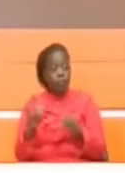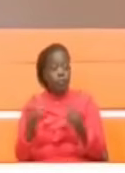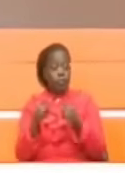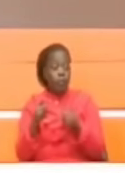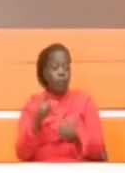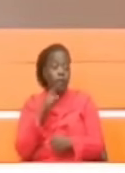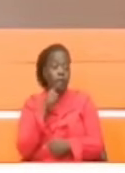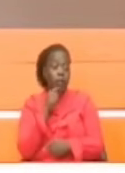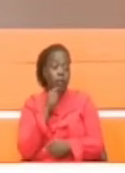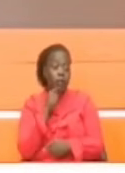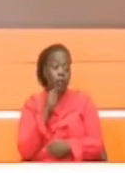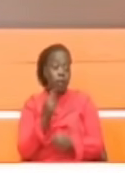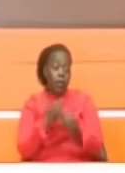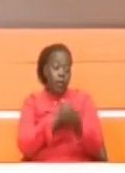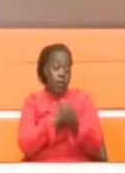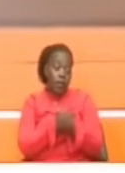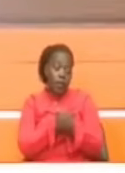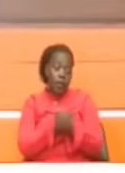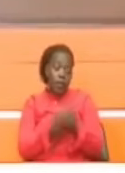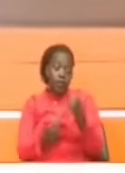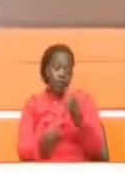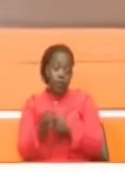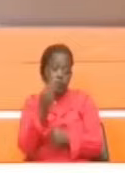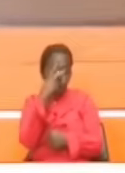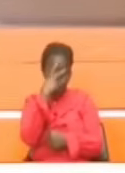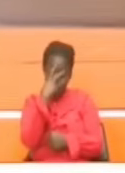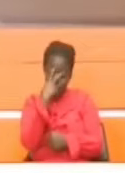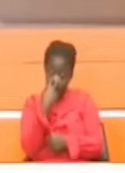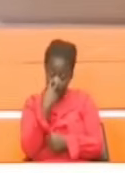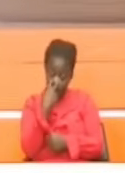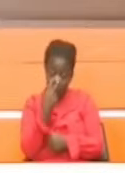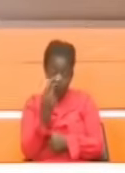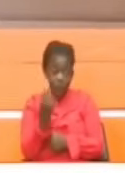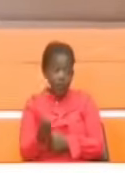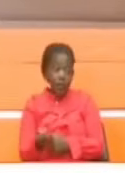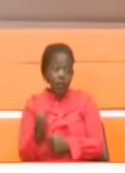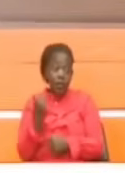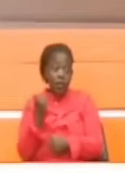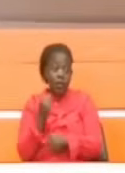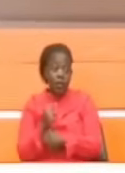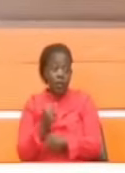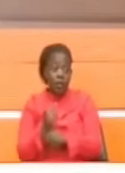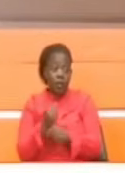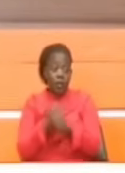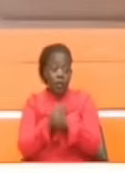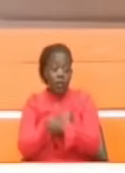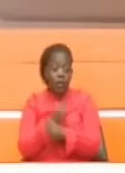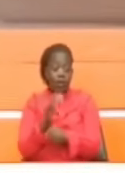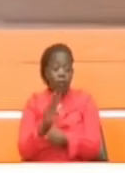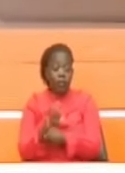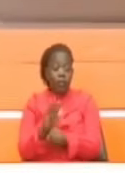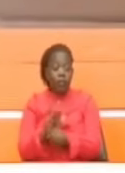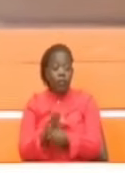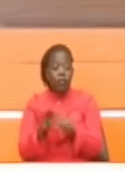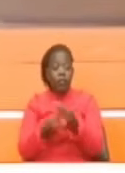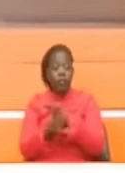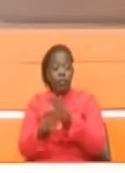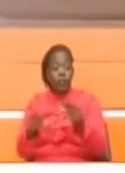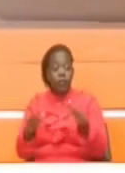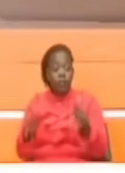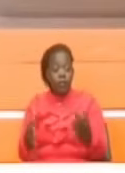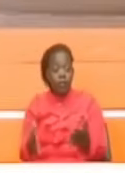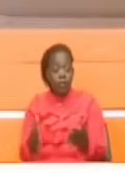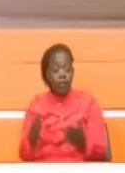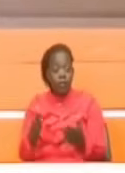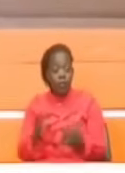omwami mukwano gwe gwamusika omuwala oli ndowooza yamwagala nnyo okusinziira ku ndabika